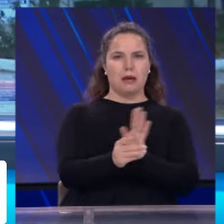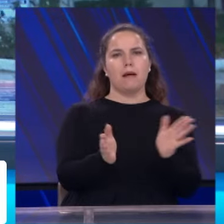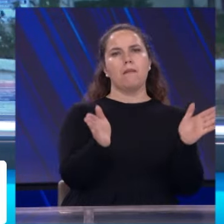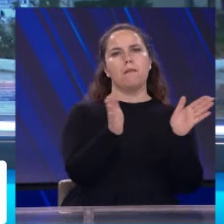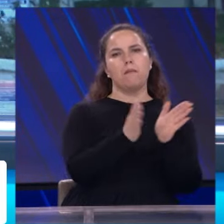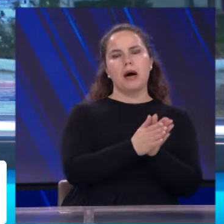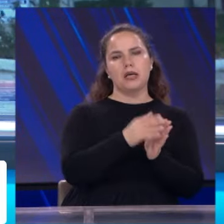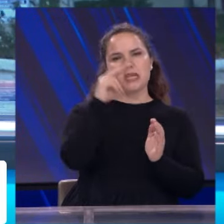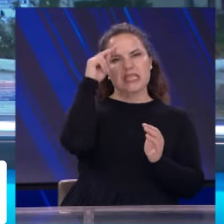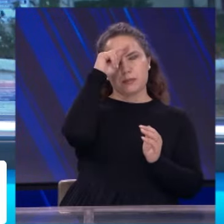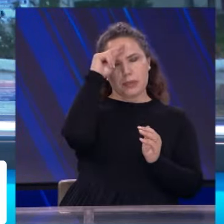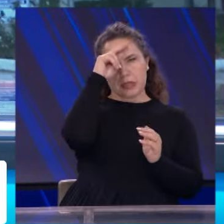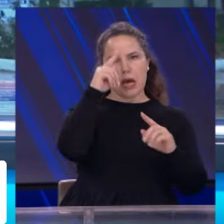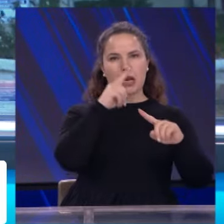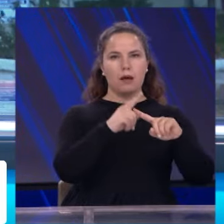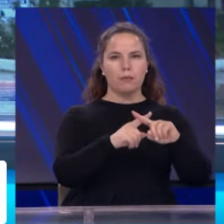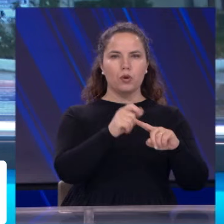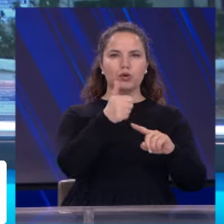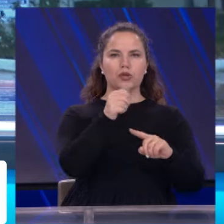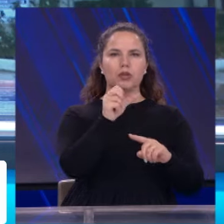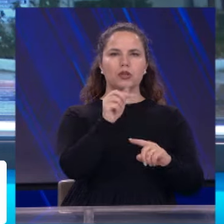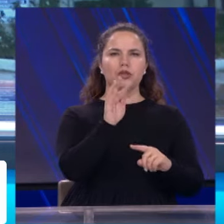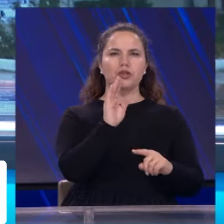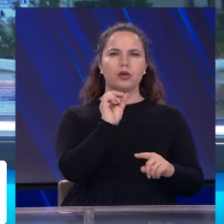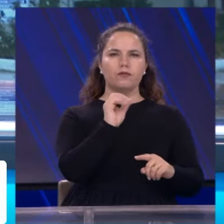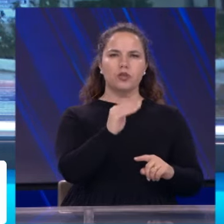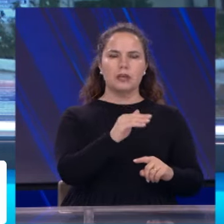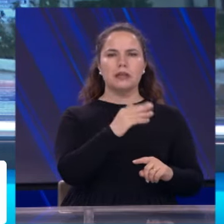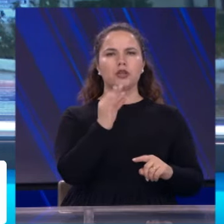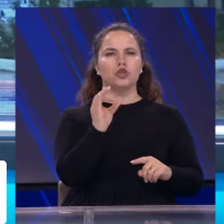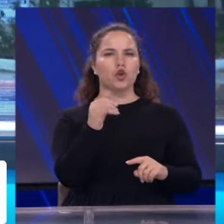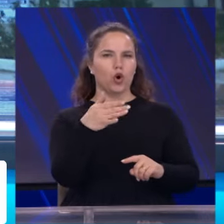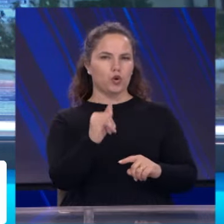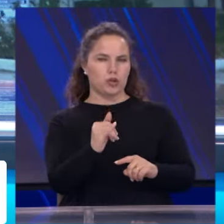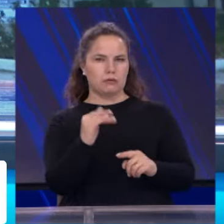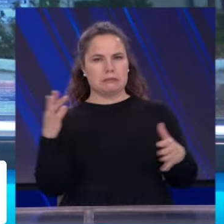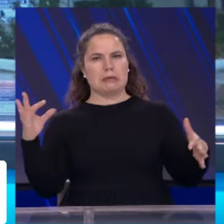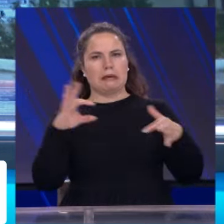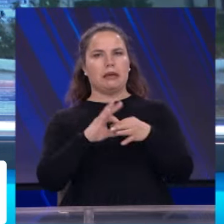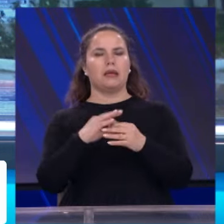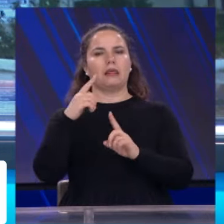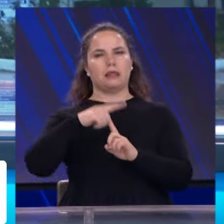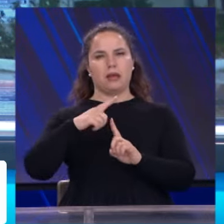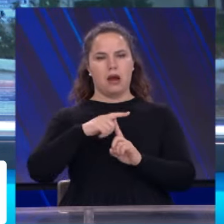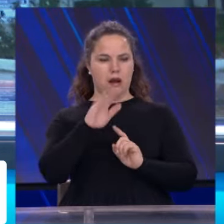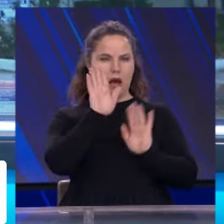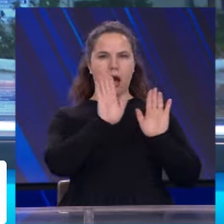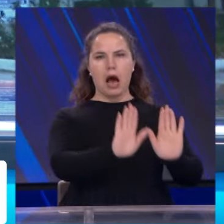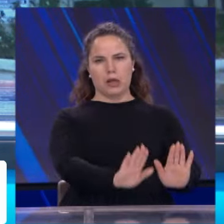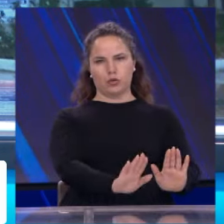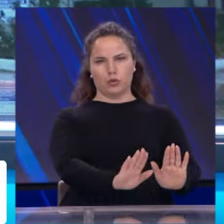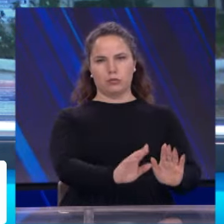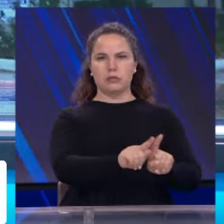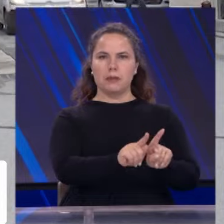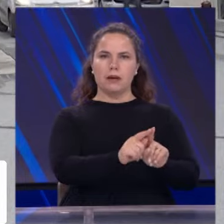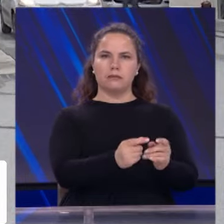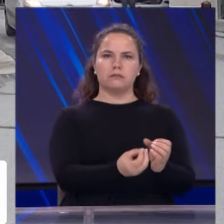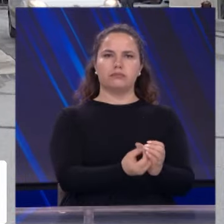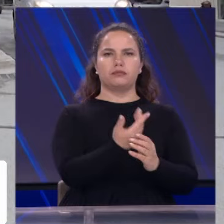atit të Kavajës me Shefqet Ndroqin në Tiranë. Shërbimeve ekzistuese pritet ushtohen shumë shpejt edhe të tjera.